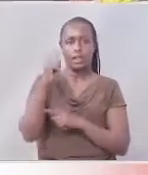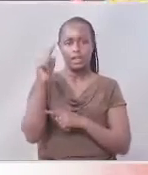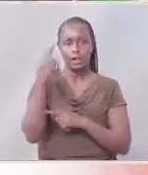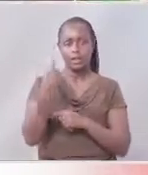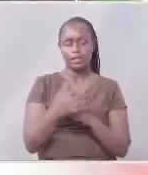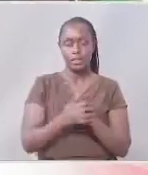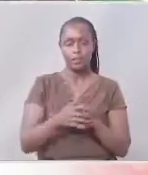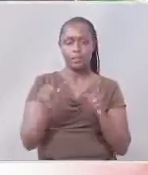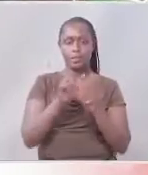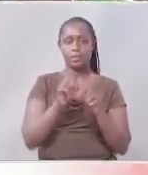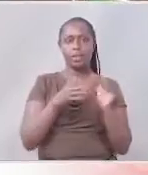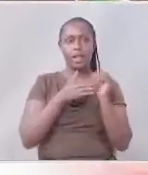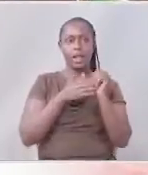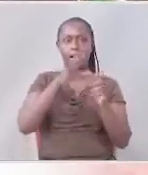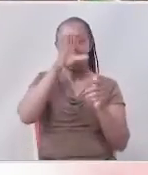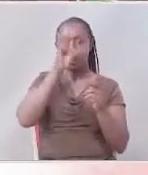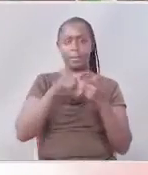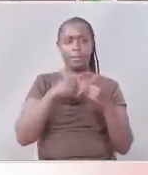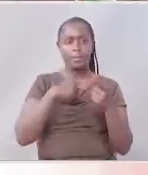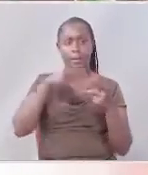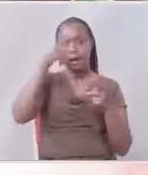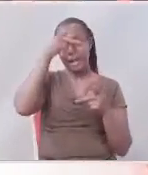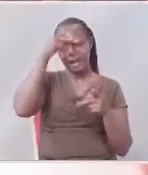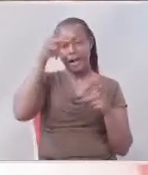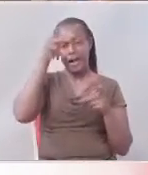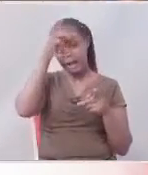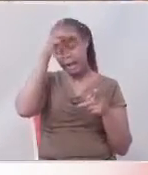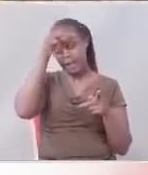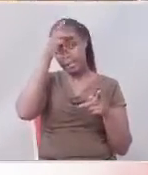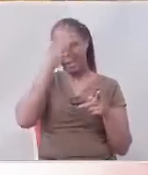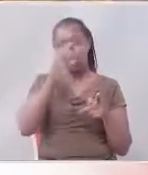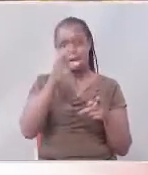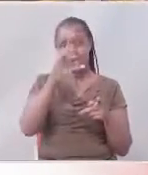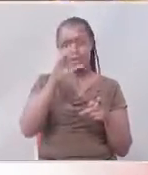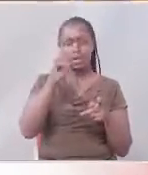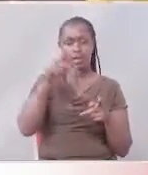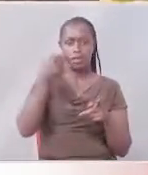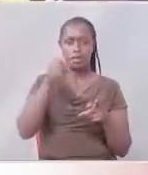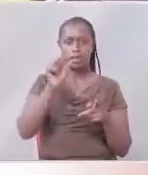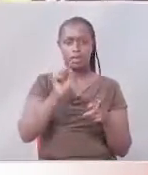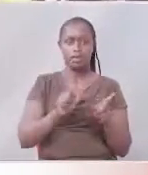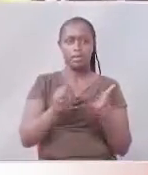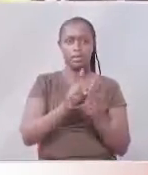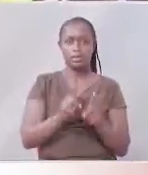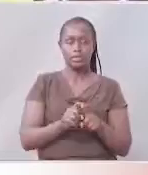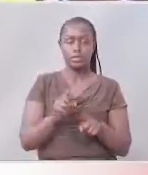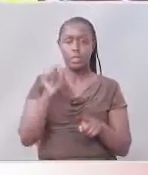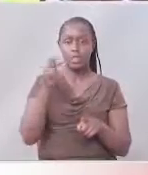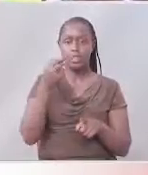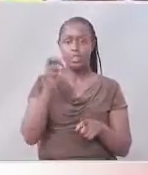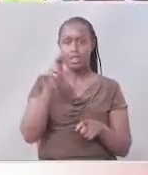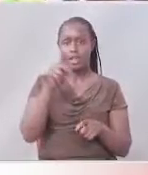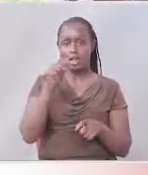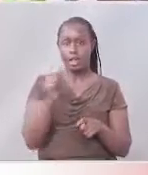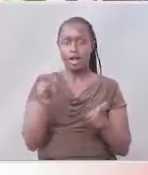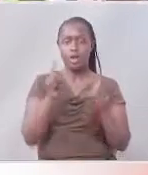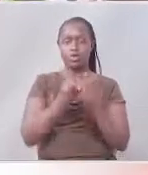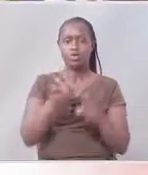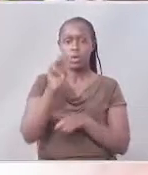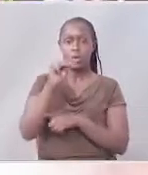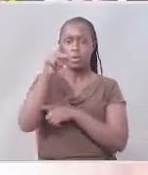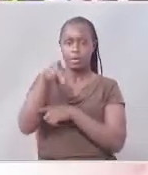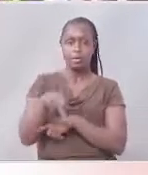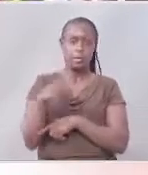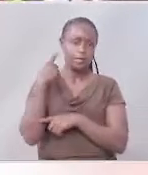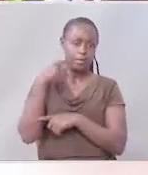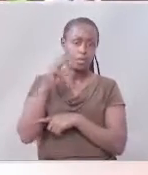The leaders led by Kakamega Senator Cleophas Malala, his Tharakanithi counterpart Kithure Kindiki, and MPs Ben Washali